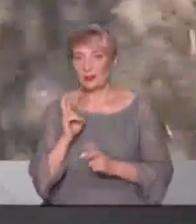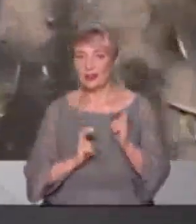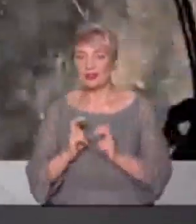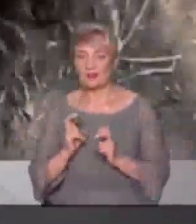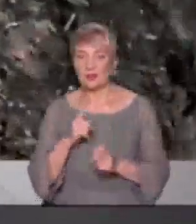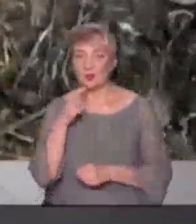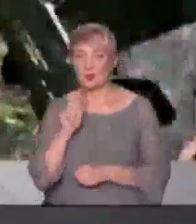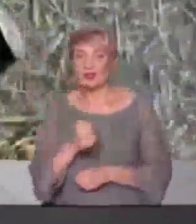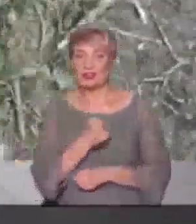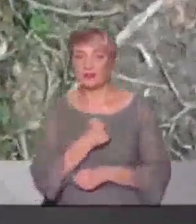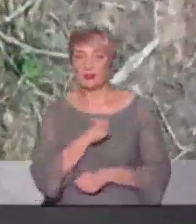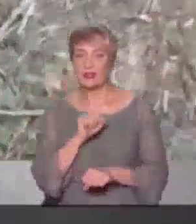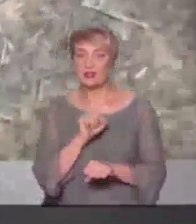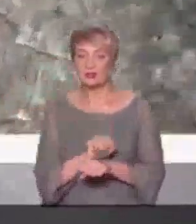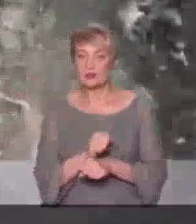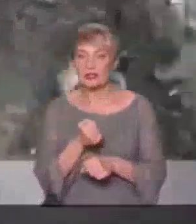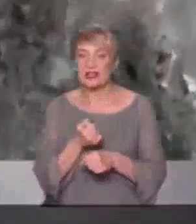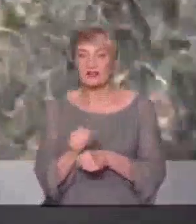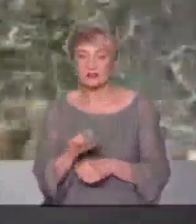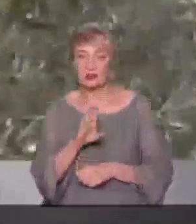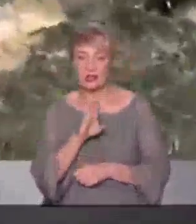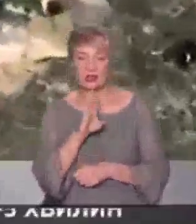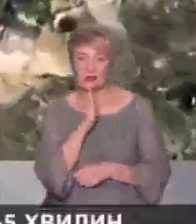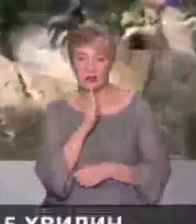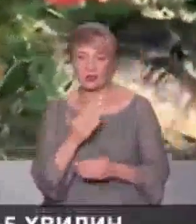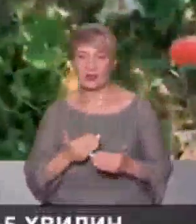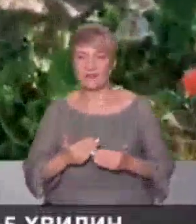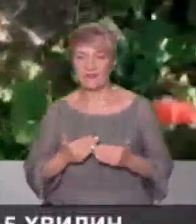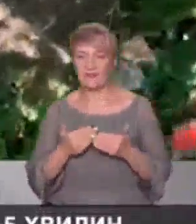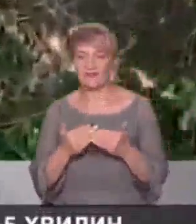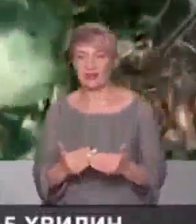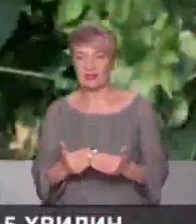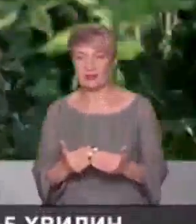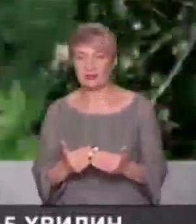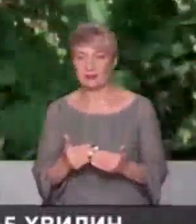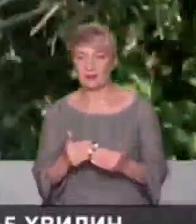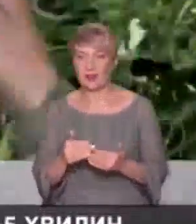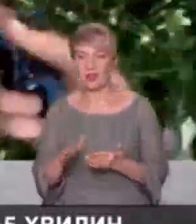українські воїни зупинили, змусили, звісно ж, ворога відійти і утилізували окупантів.